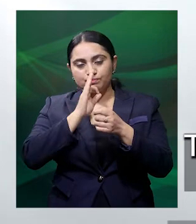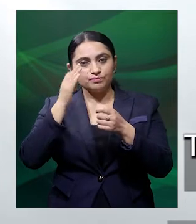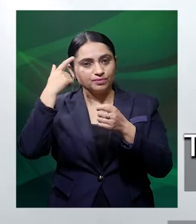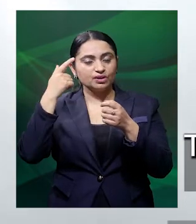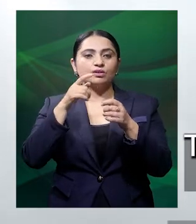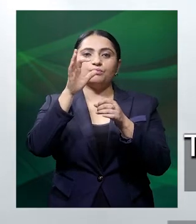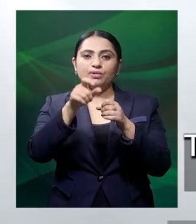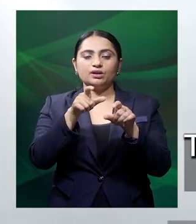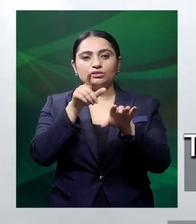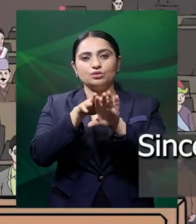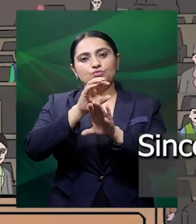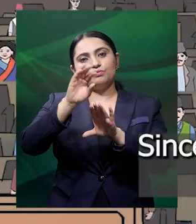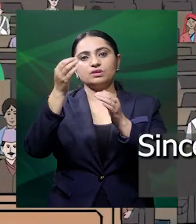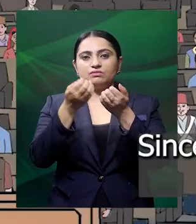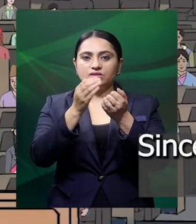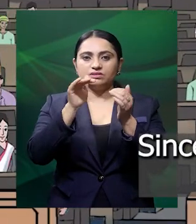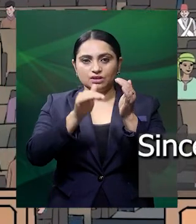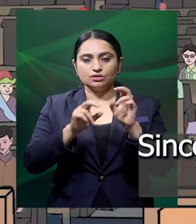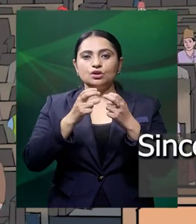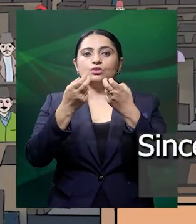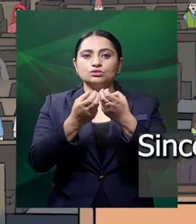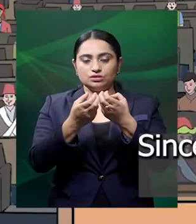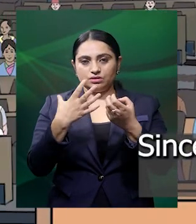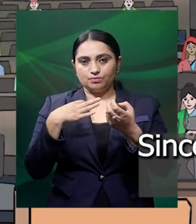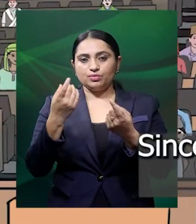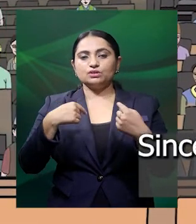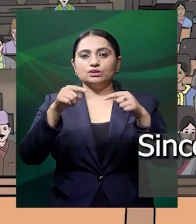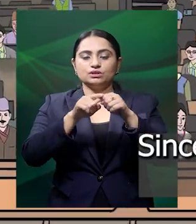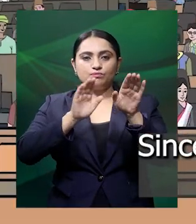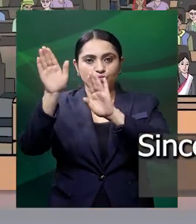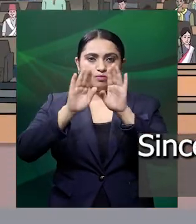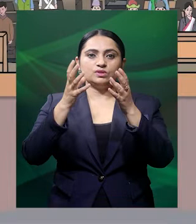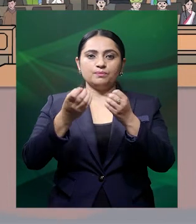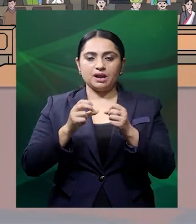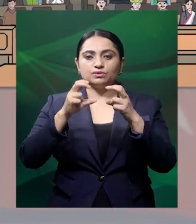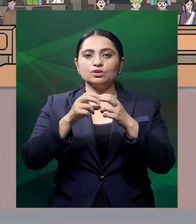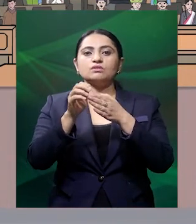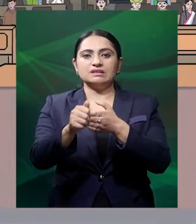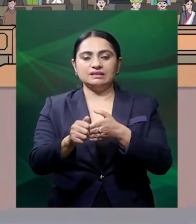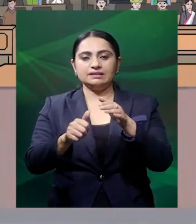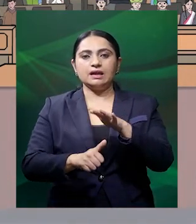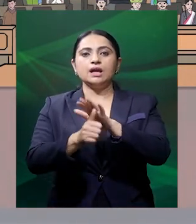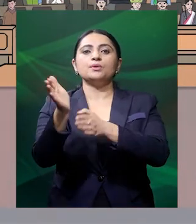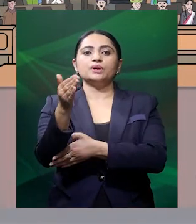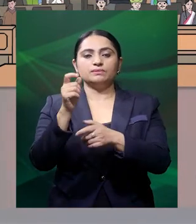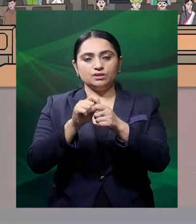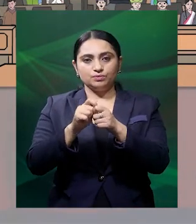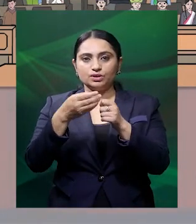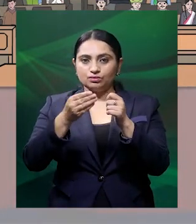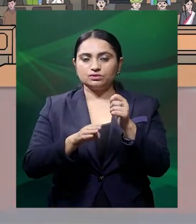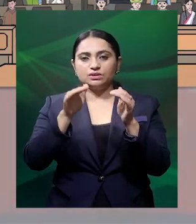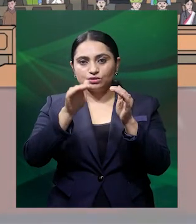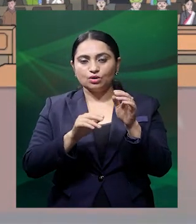विज्ञ व्यक्तिहरूलाई पठाउने गरिन्छ। संसदको तल्लो सदन अर्थात् प्रतिनिधि सभामा बहुमत प्राप्त दलको नेता प्रधानमन्त्री हुने